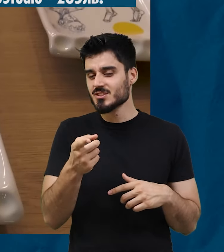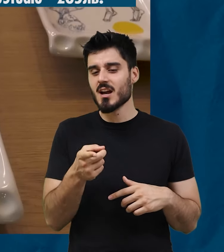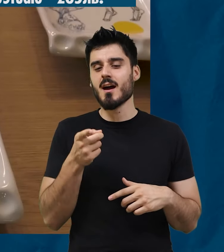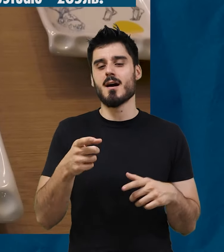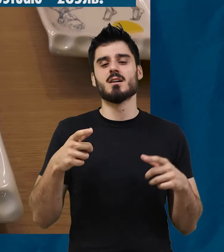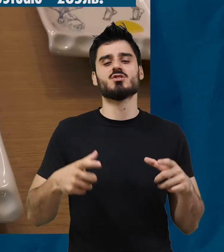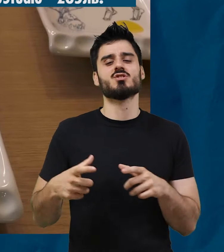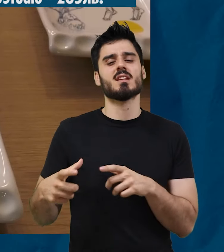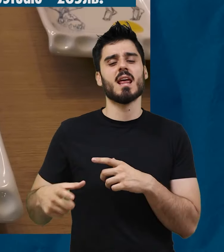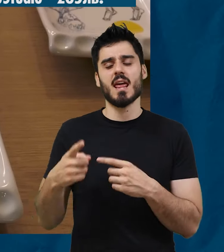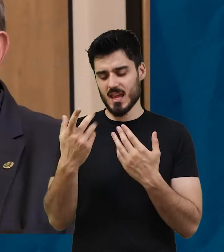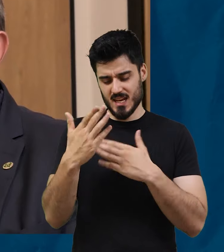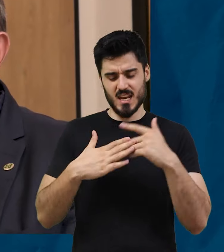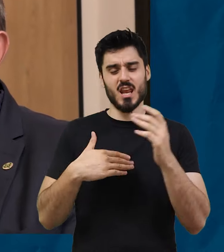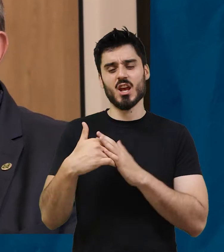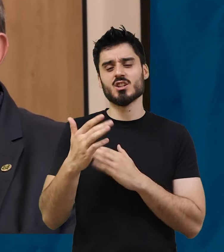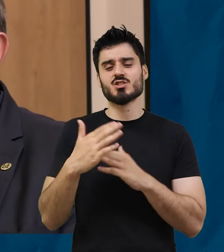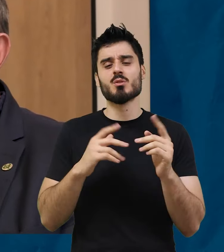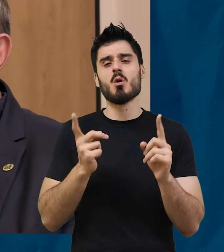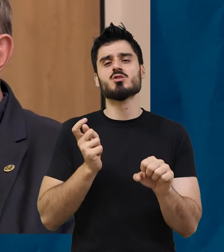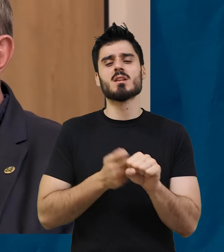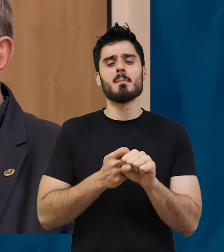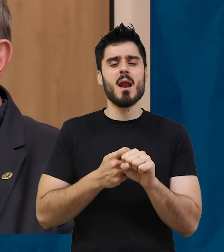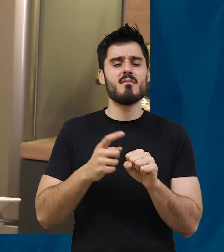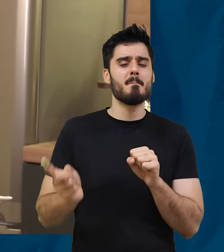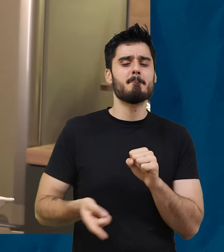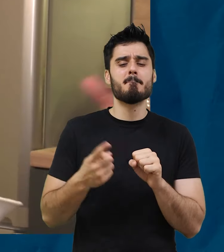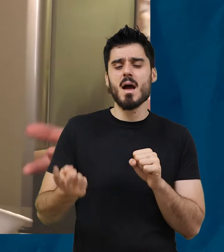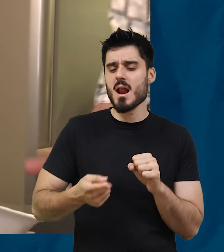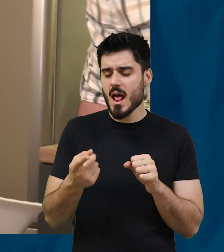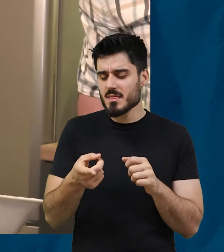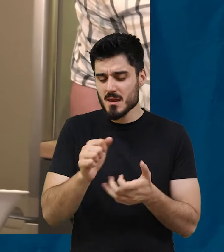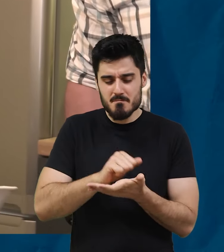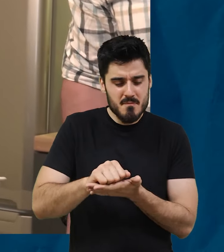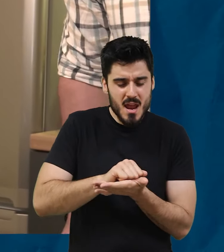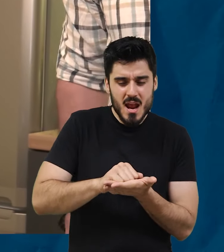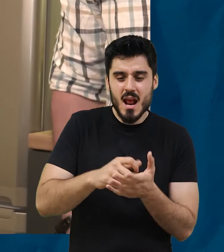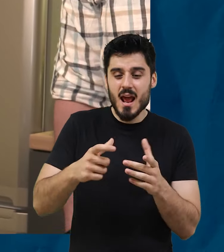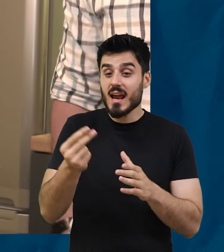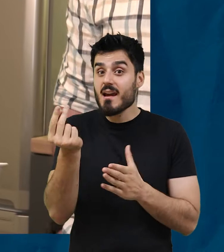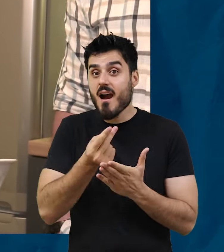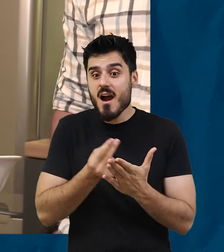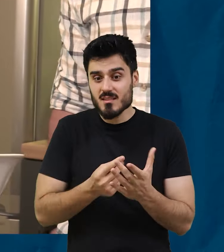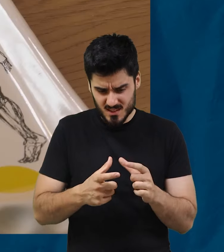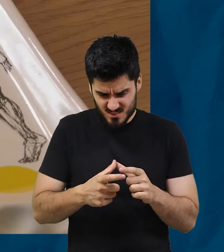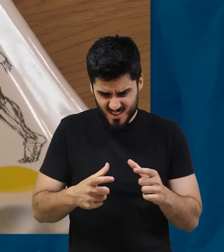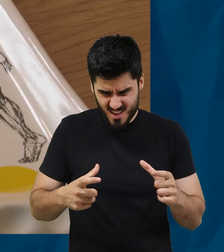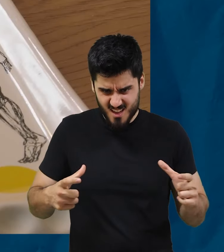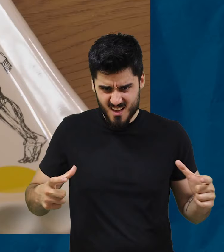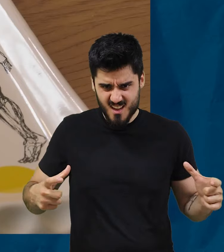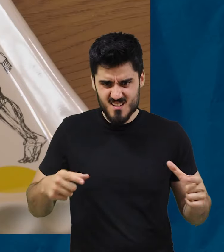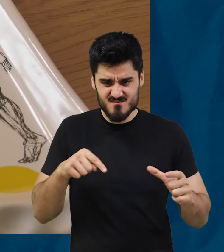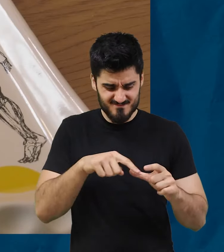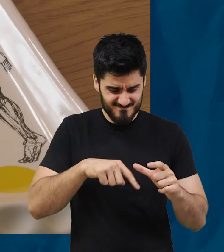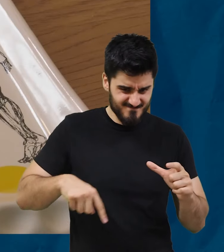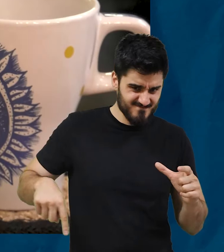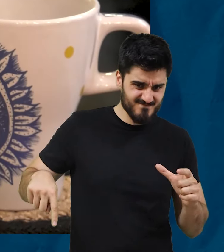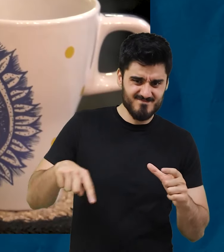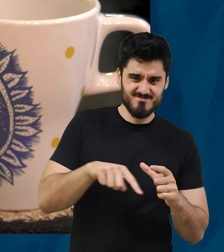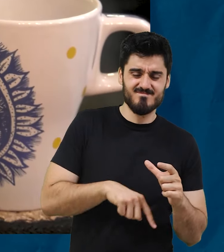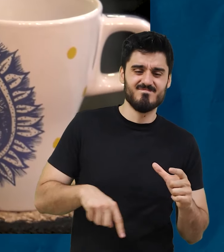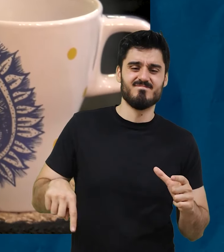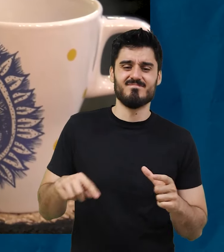казва. Това е ръчен ситопечат, може да се използва в миялна и са реално като картини, върху които се крачи. Стига. Да.